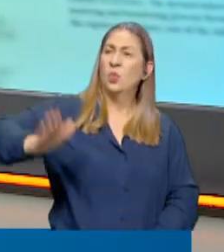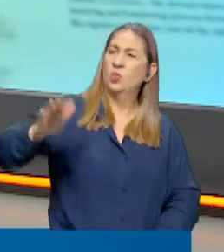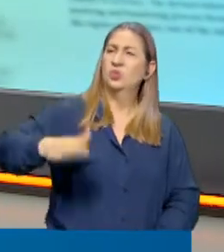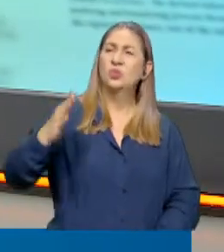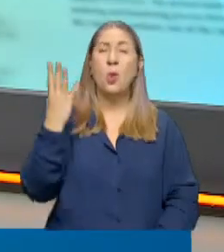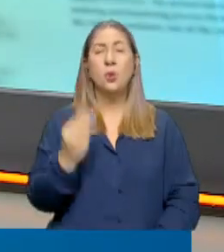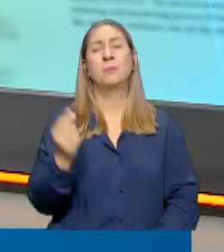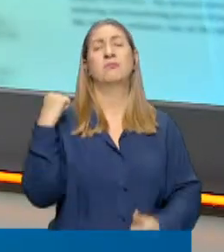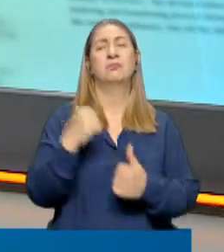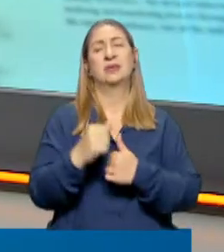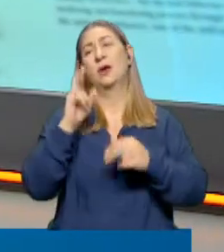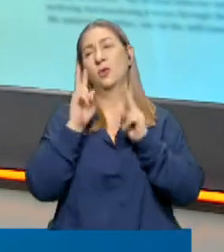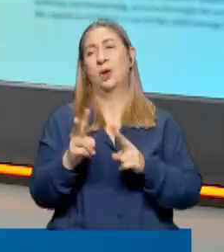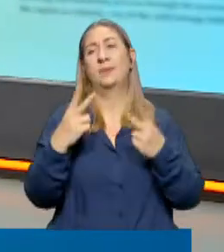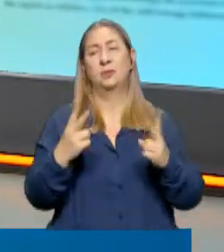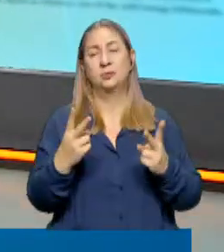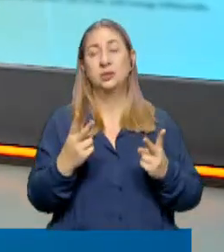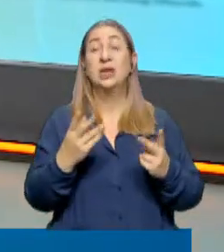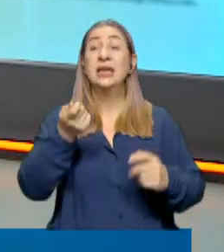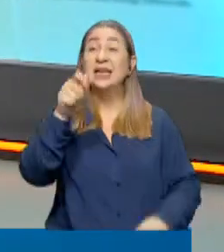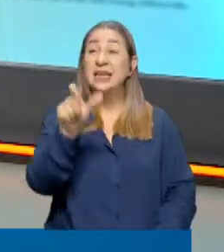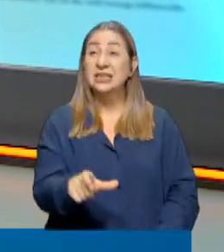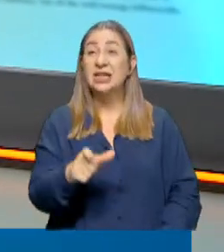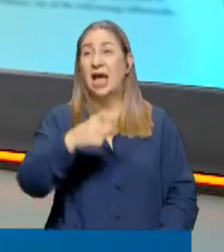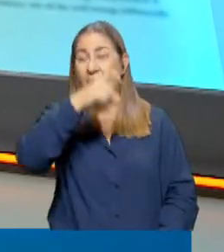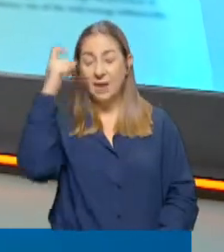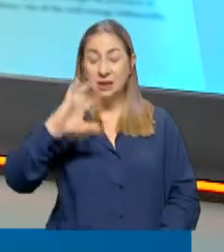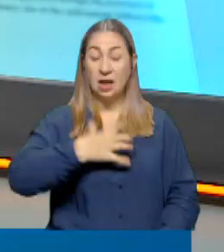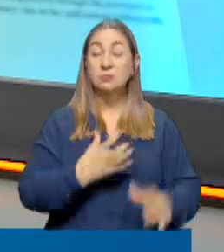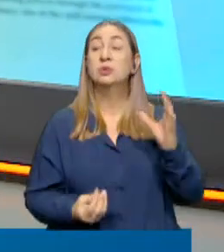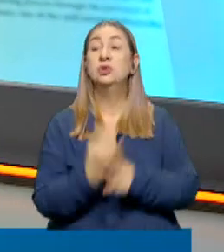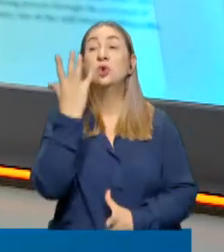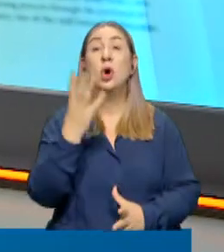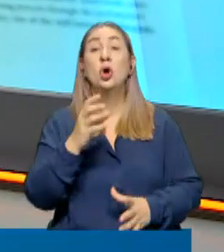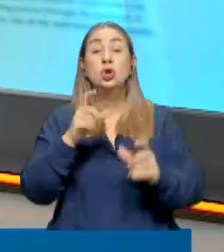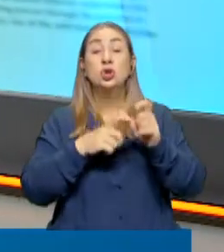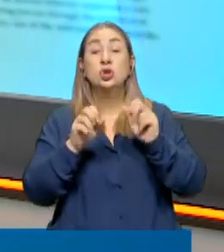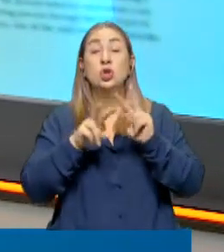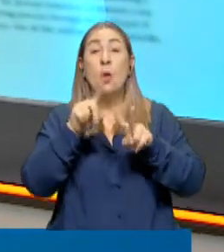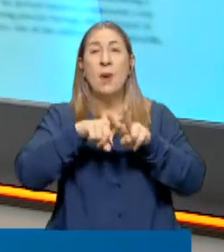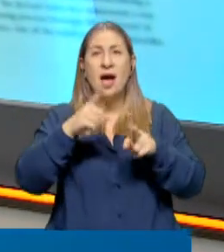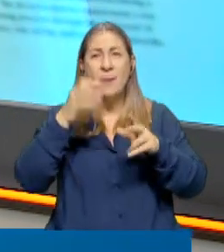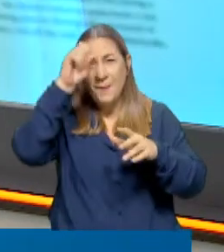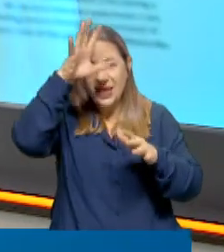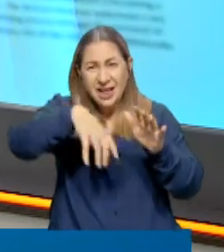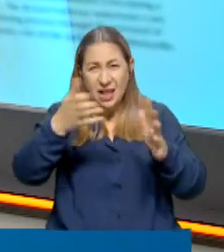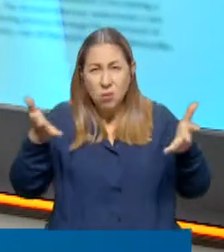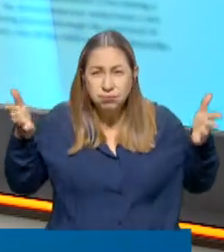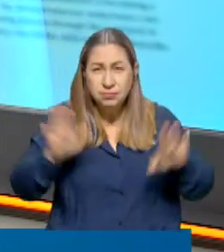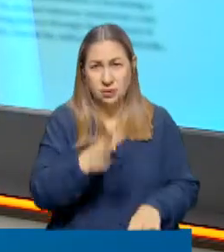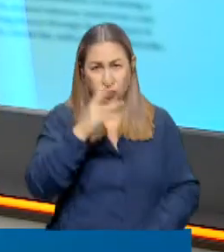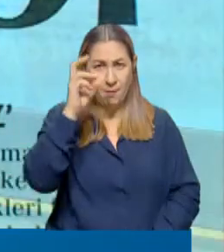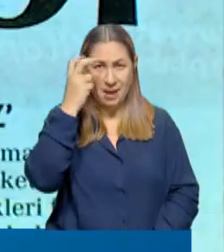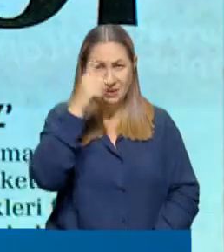olduğunu bir kez daha gözlemleyebiliyoruz. İşçi emeğine sahip çıkıyor. Soma faciasını biliyorsunuz.